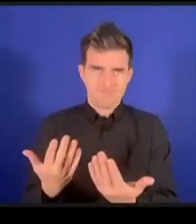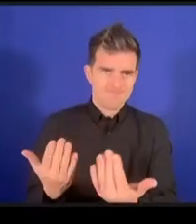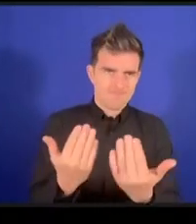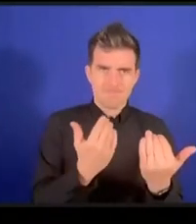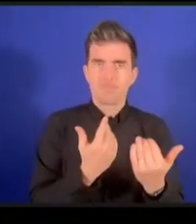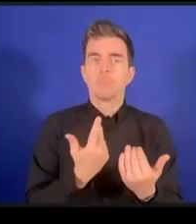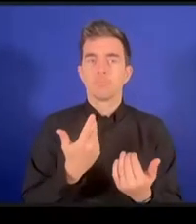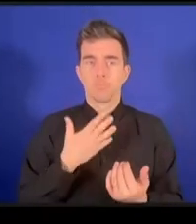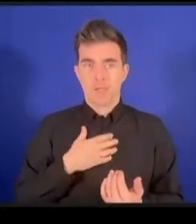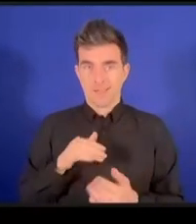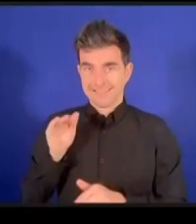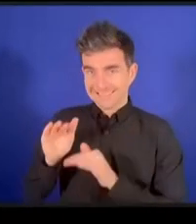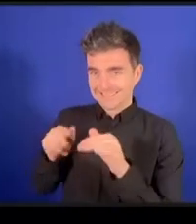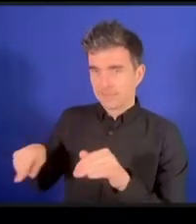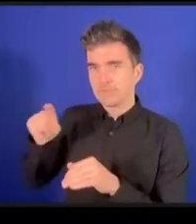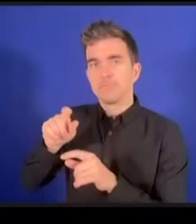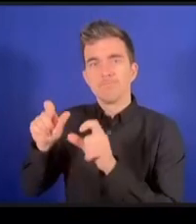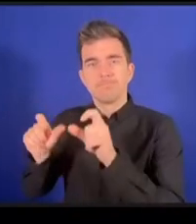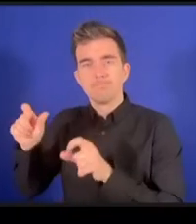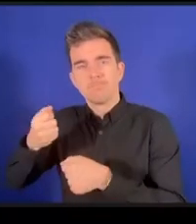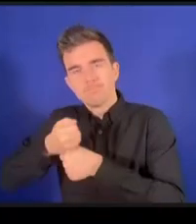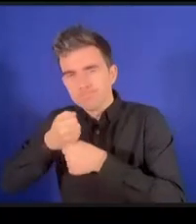стандартам Спасибо